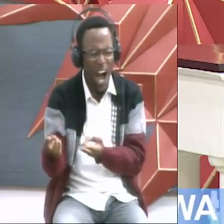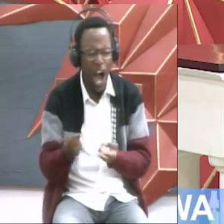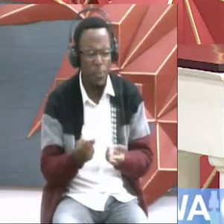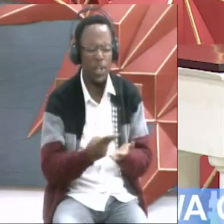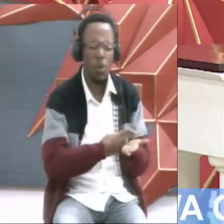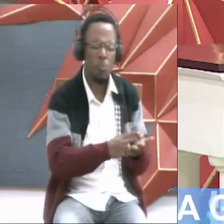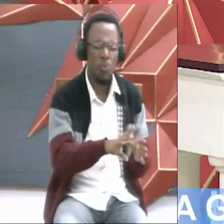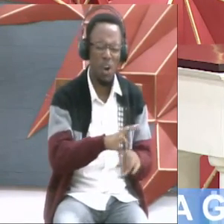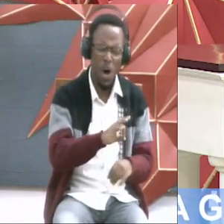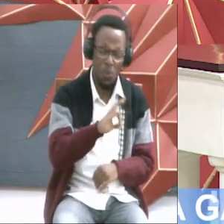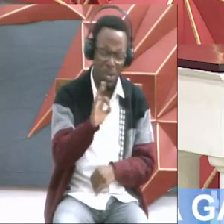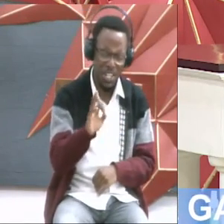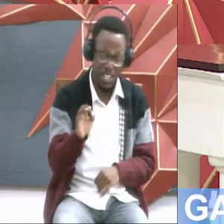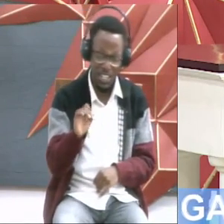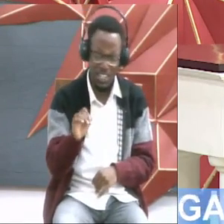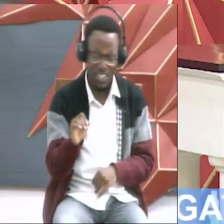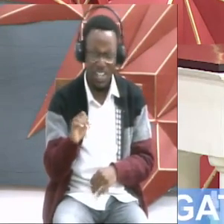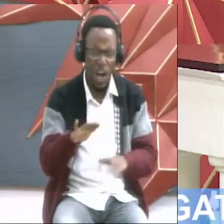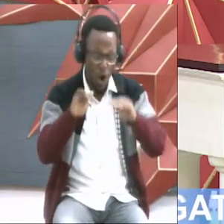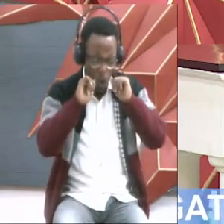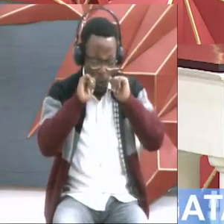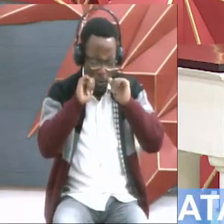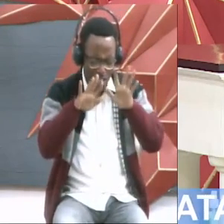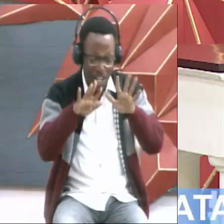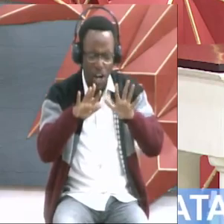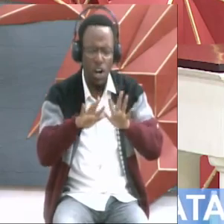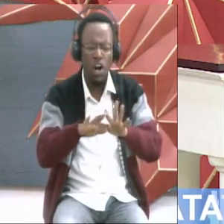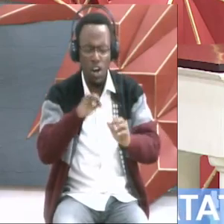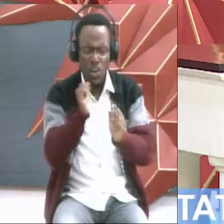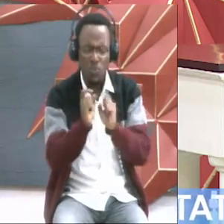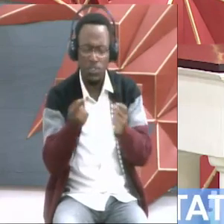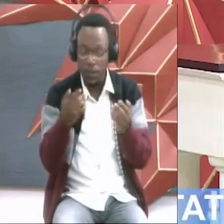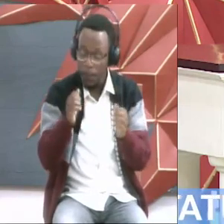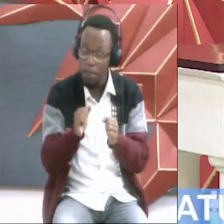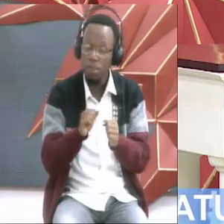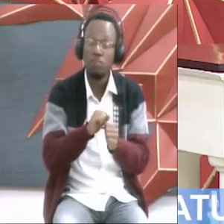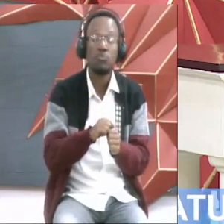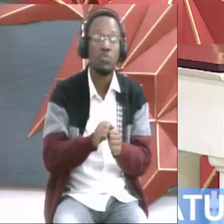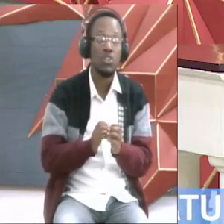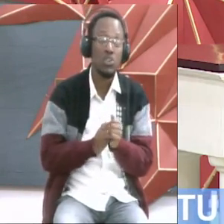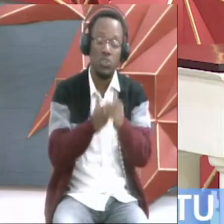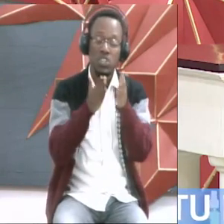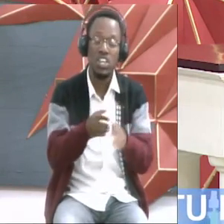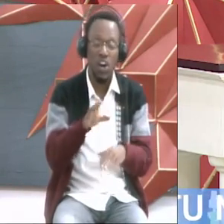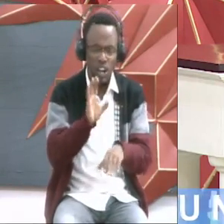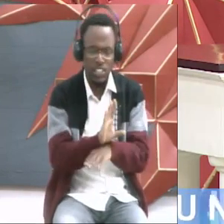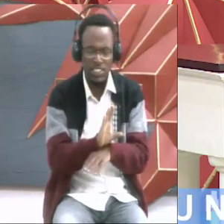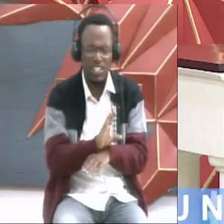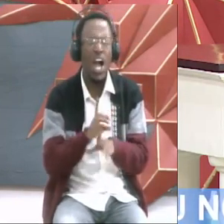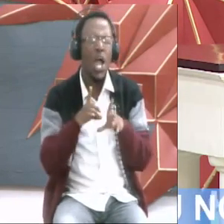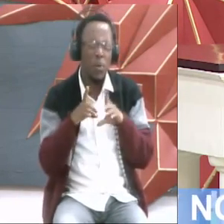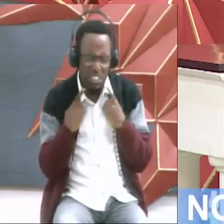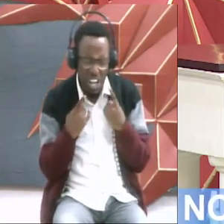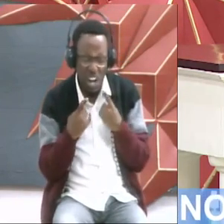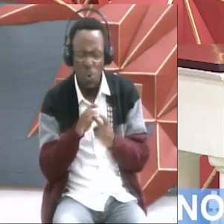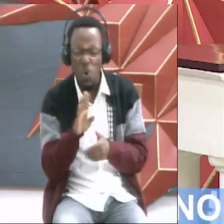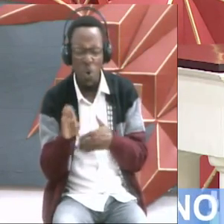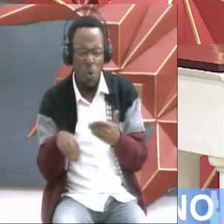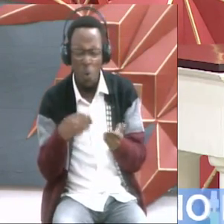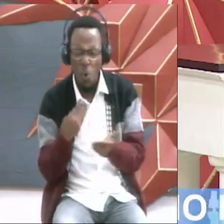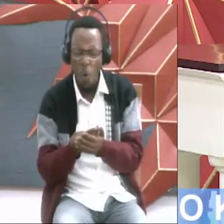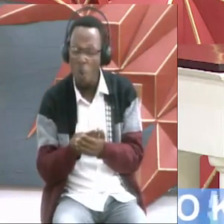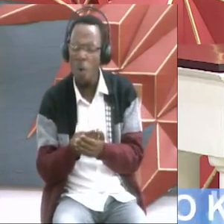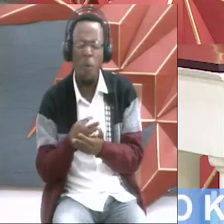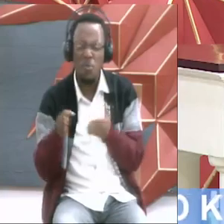ruhande. Heza agira kuva ku rongoye iyi asamble n'abamwungirije bose n'abadiakoni n'abadimi